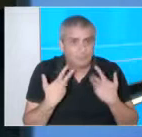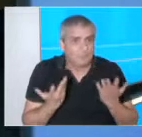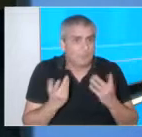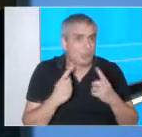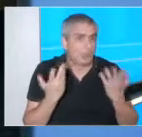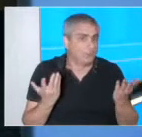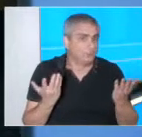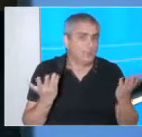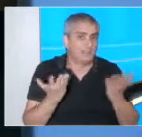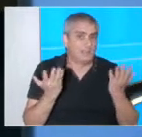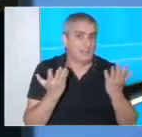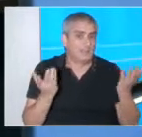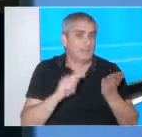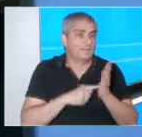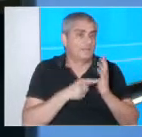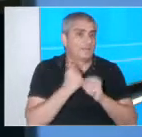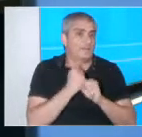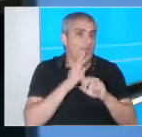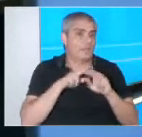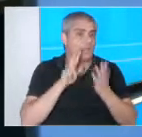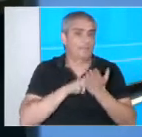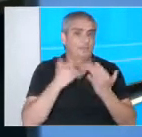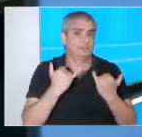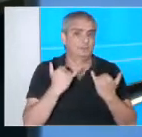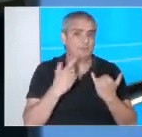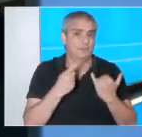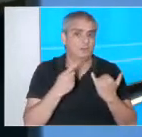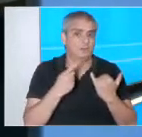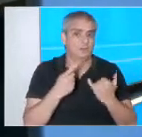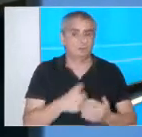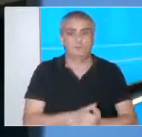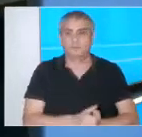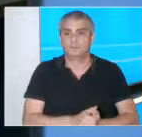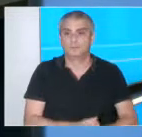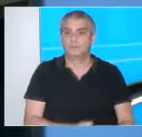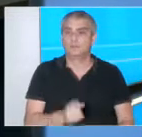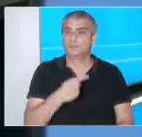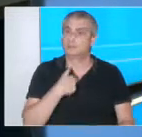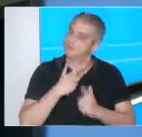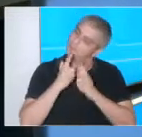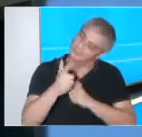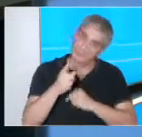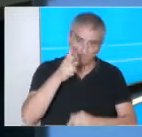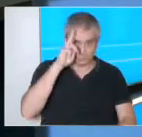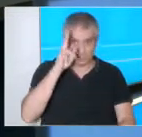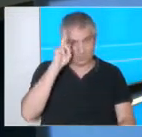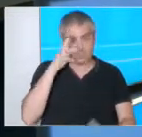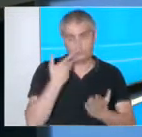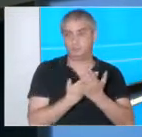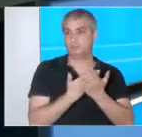פה, ואיך אתם מתכוונים לפעול אחרי הבג"ץ היום שדחה... רציתי להגיב בהתחלה על שאנחנו נלחמנו בליכוד. הליכוד